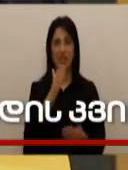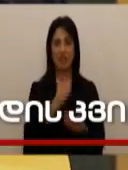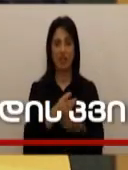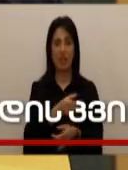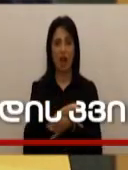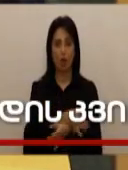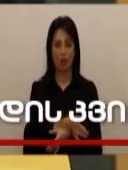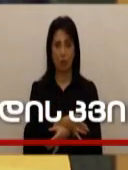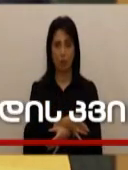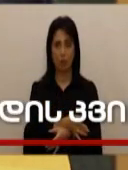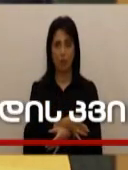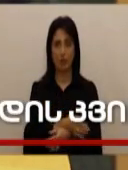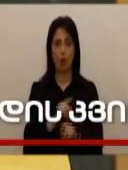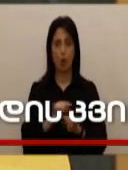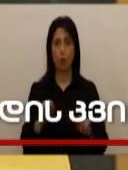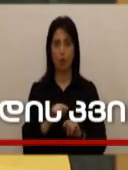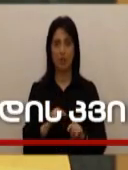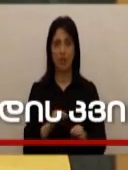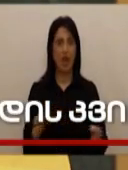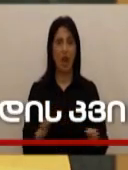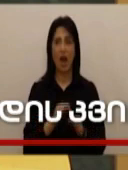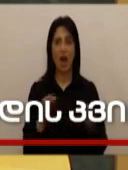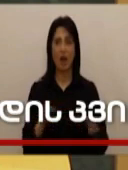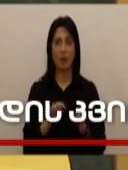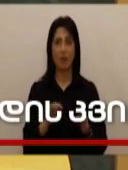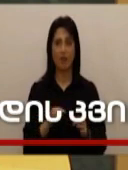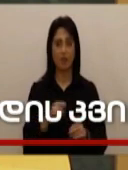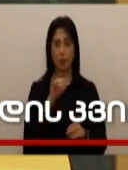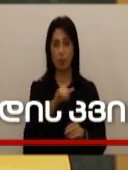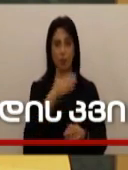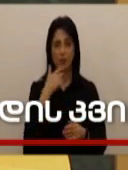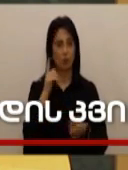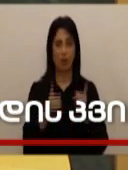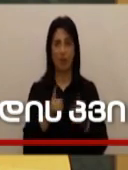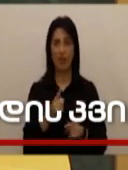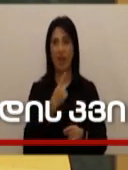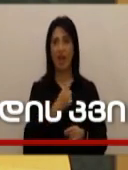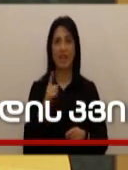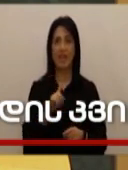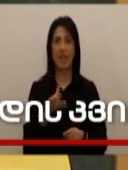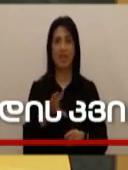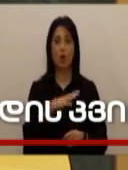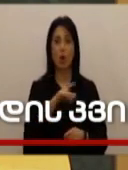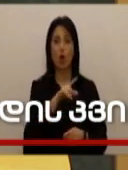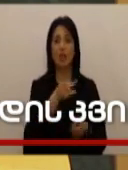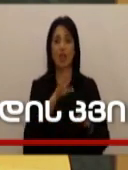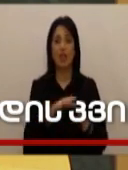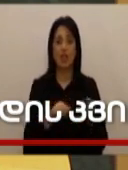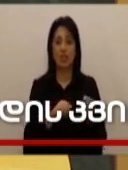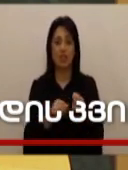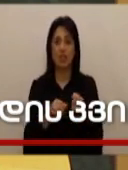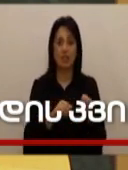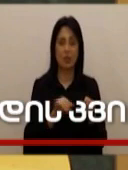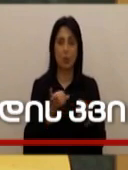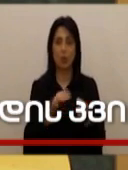გაკოტრებული ოპოზიცია. არაფერი არ გაჩნიათ რეალურად. ერთადერთი რაც ქონდათ ამათ დარჩენილი ბერგედი